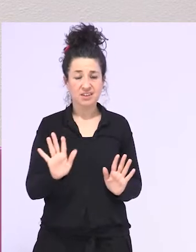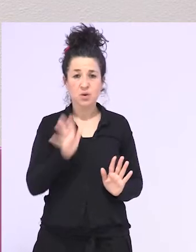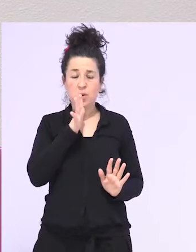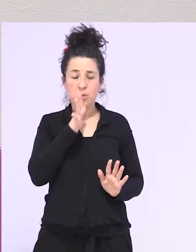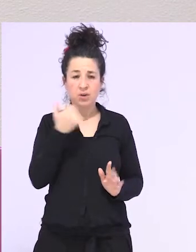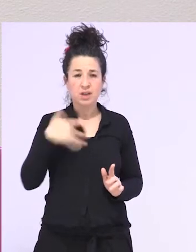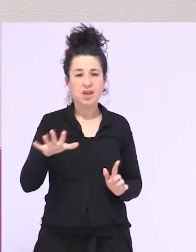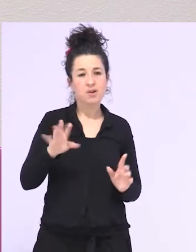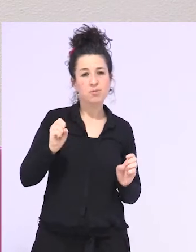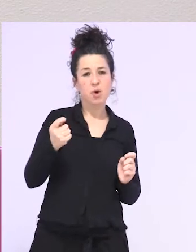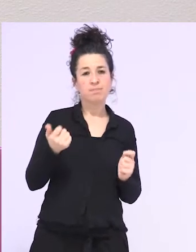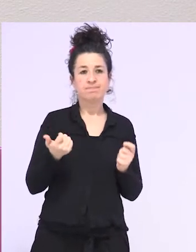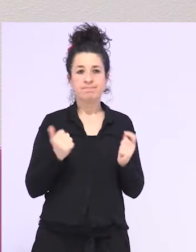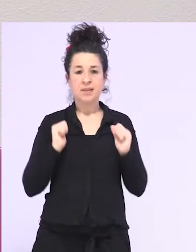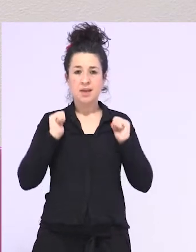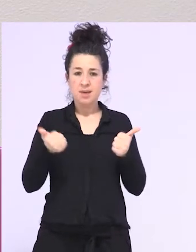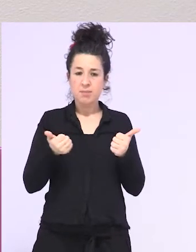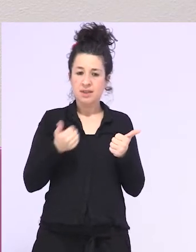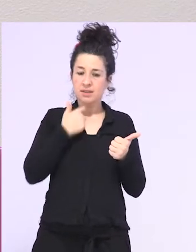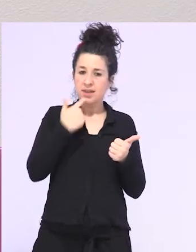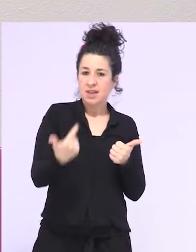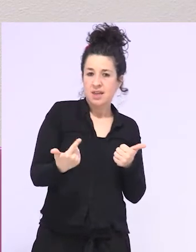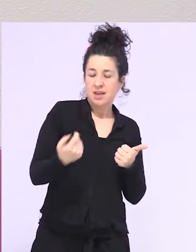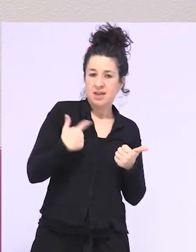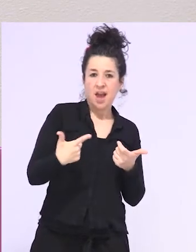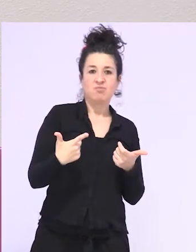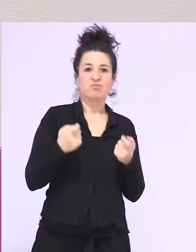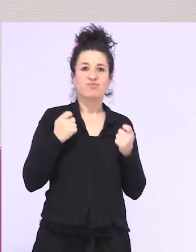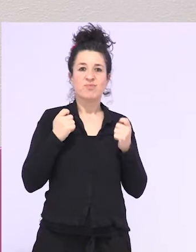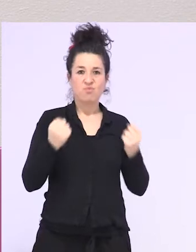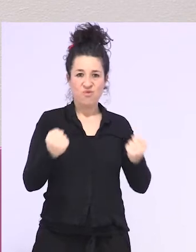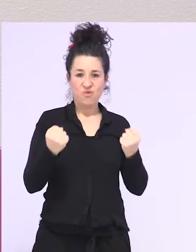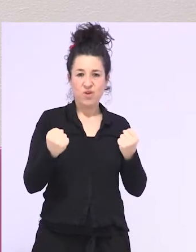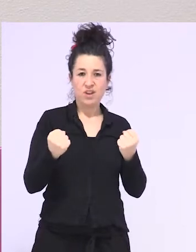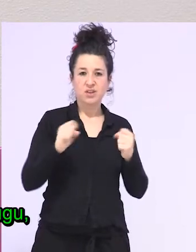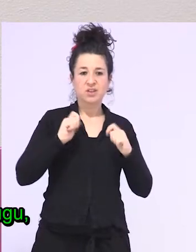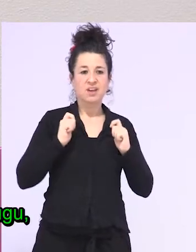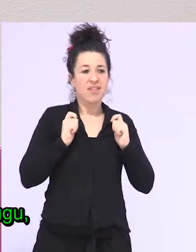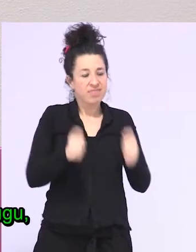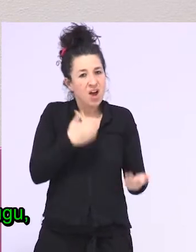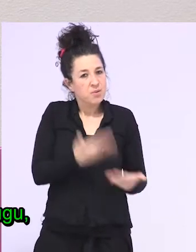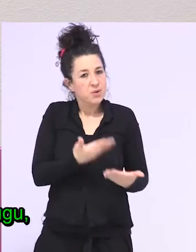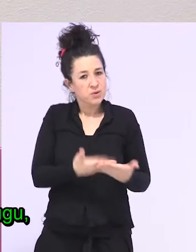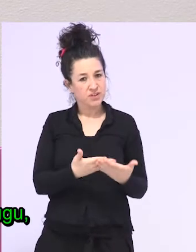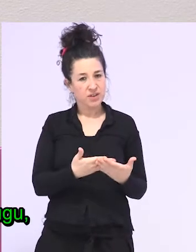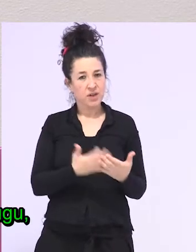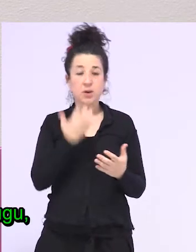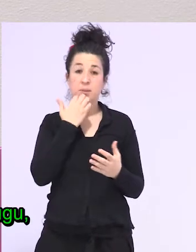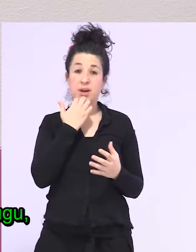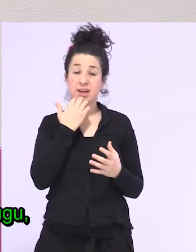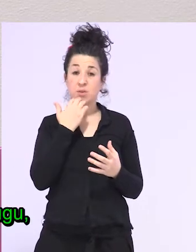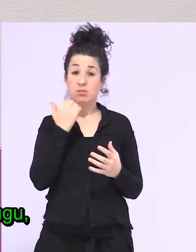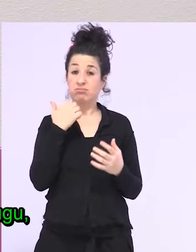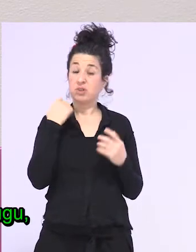nolabait, iradokitzearekin, baina indarra hartzen dute, eta eskaintzen diote narratiba bat gertatu danari. Orduan, manada metafora erabiltzen